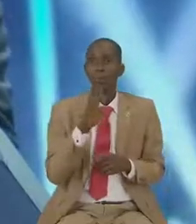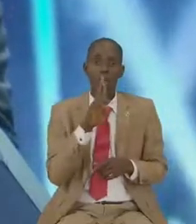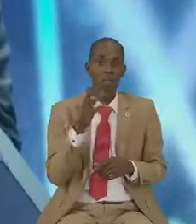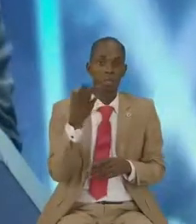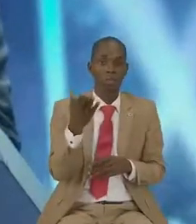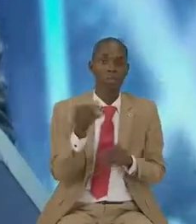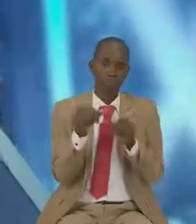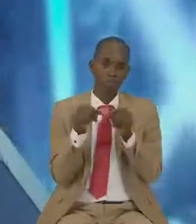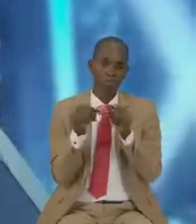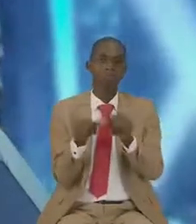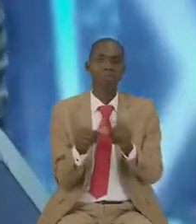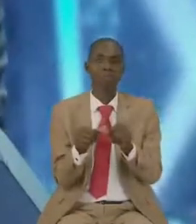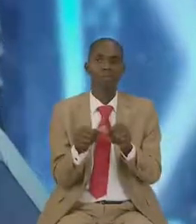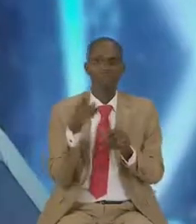donner.